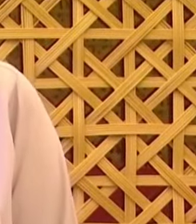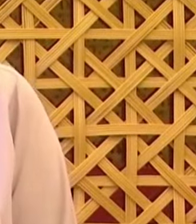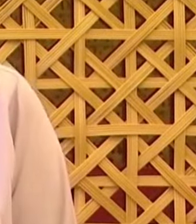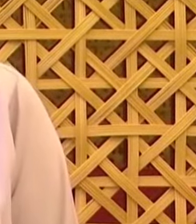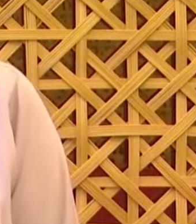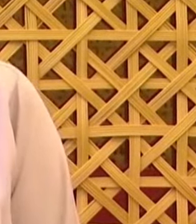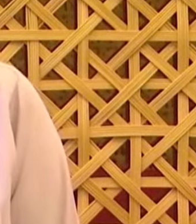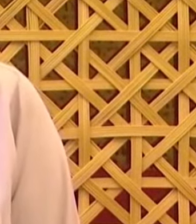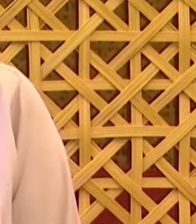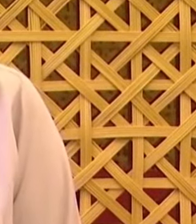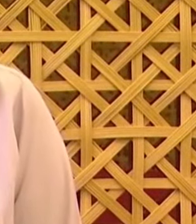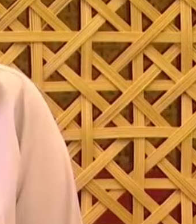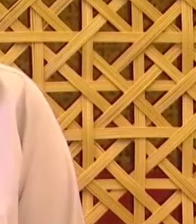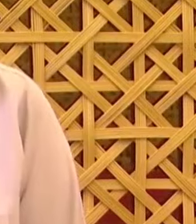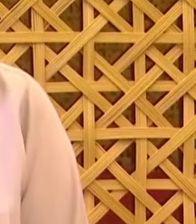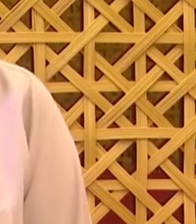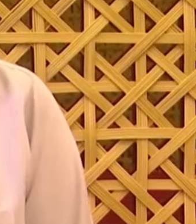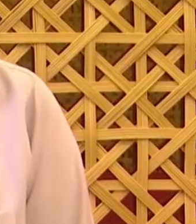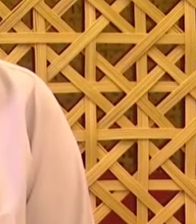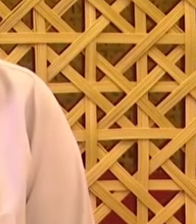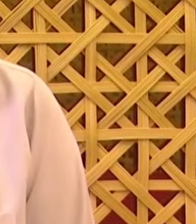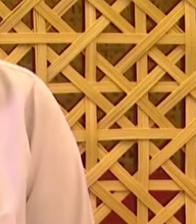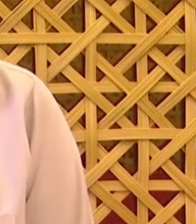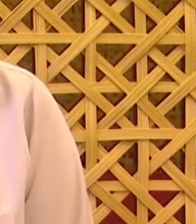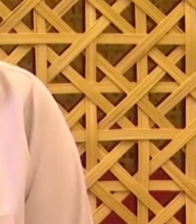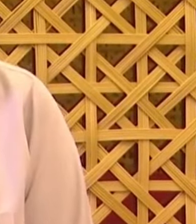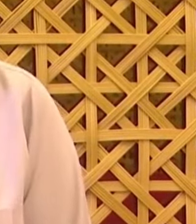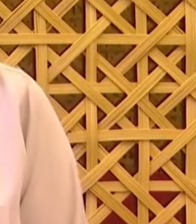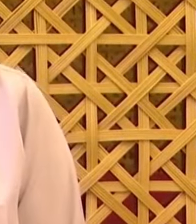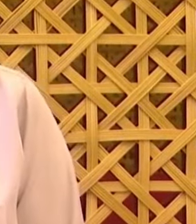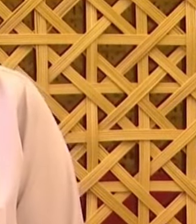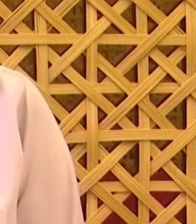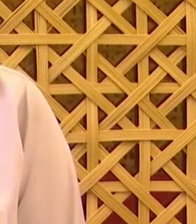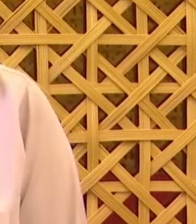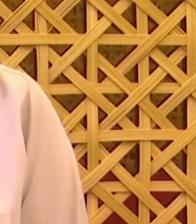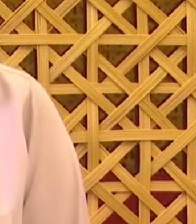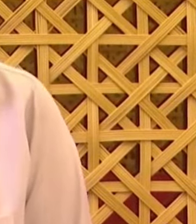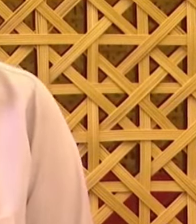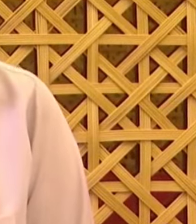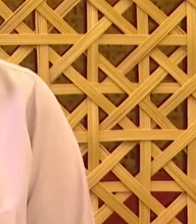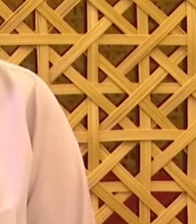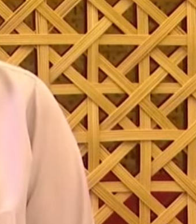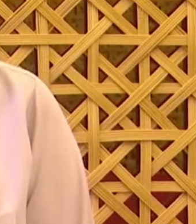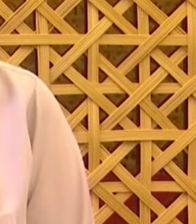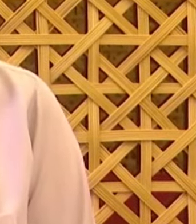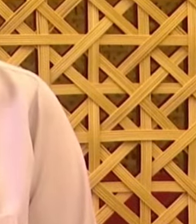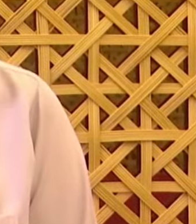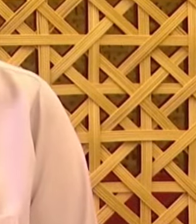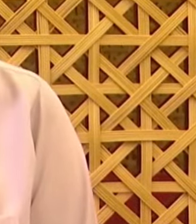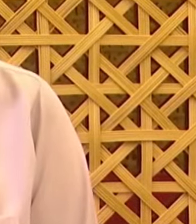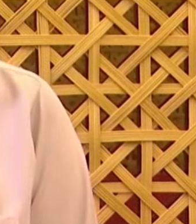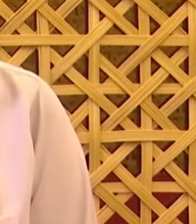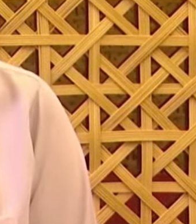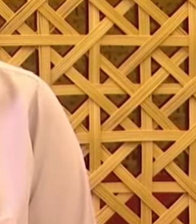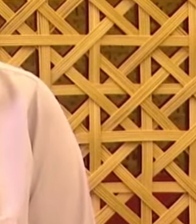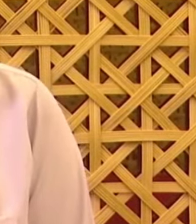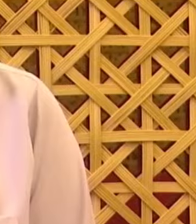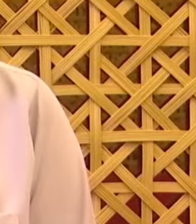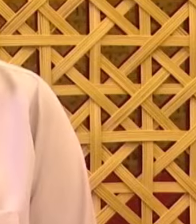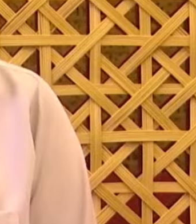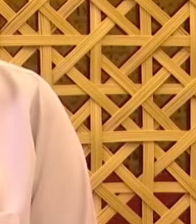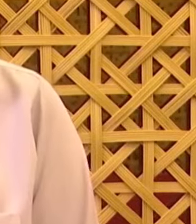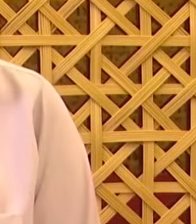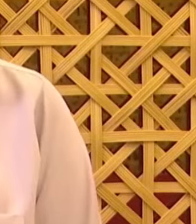nafsu. Sudah semestinya amalan kunjung-mengunjung bermaaf-maafan, mendoakan antara satu sama